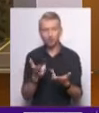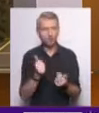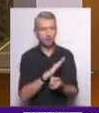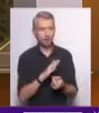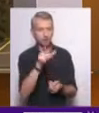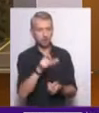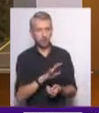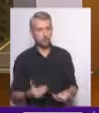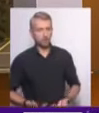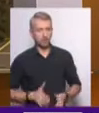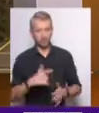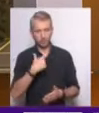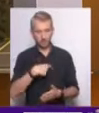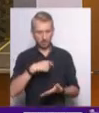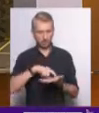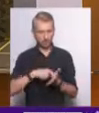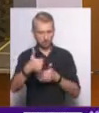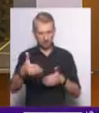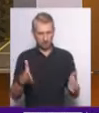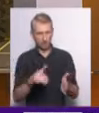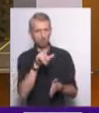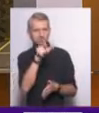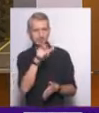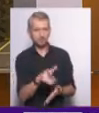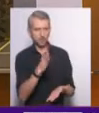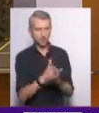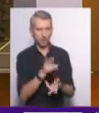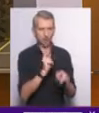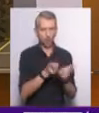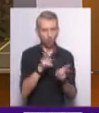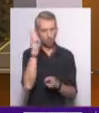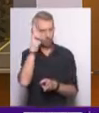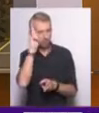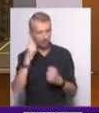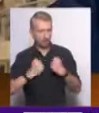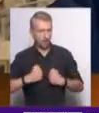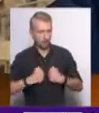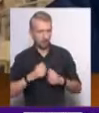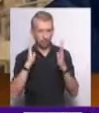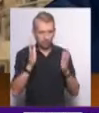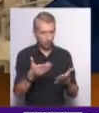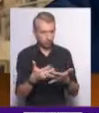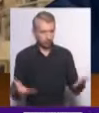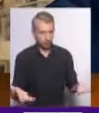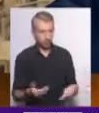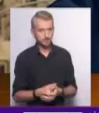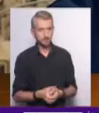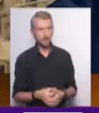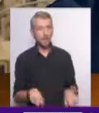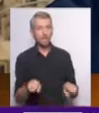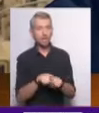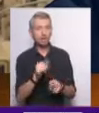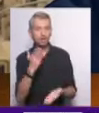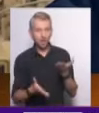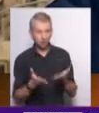себе в кімнаті. В квартирі у людини є кухня, є там санвузол, є ванна, там коридори, все інше. Так і